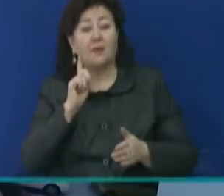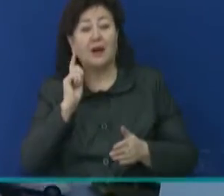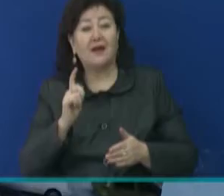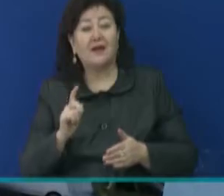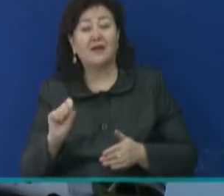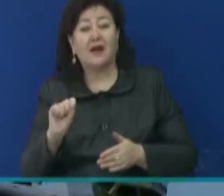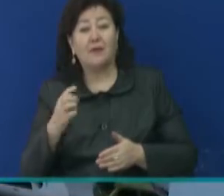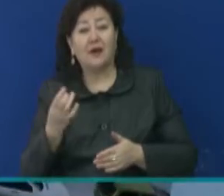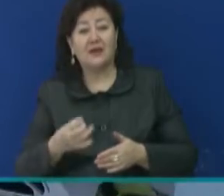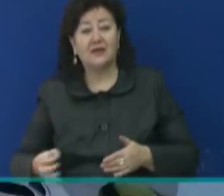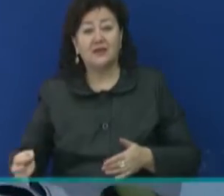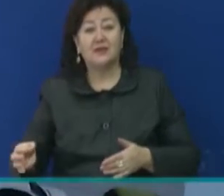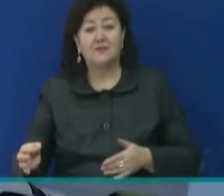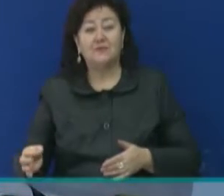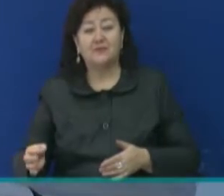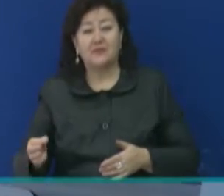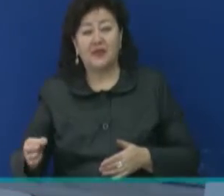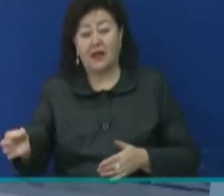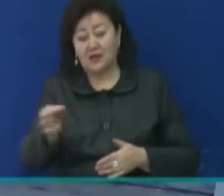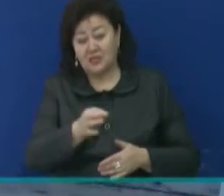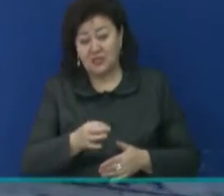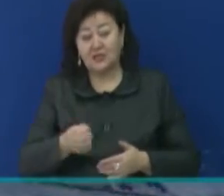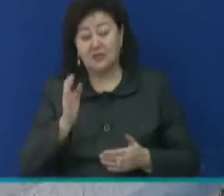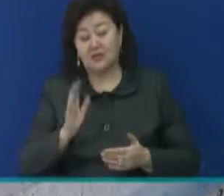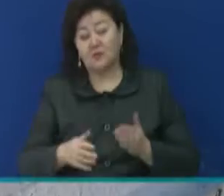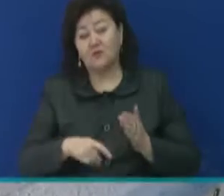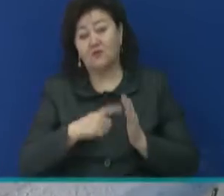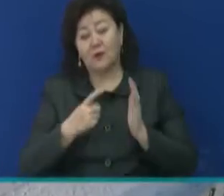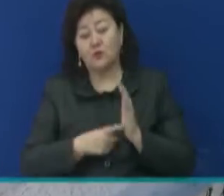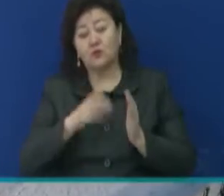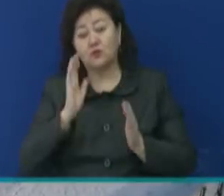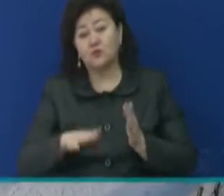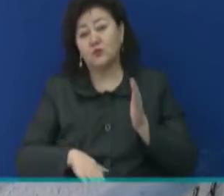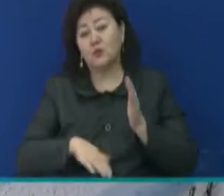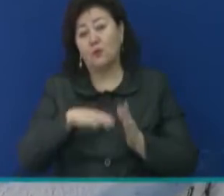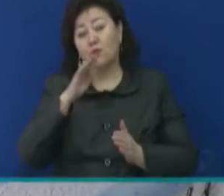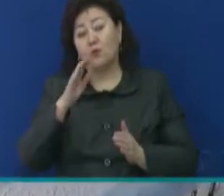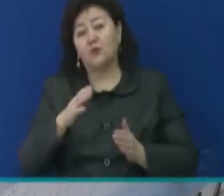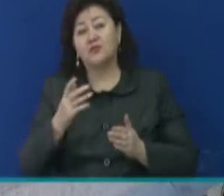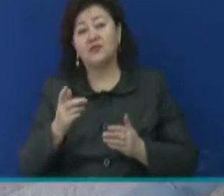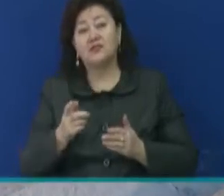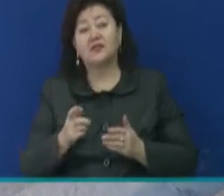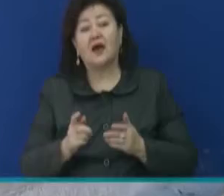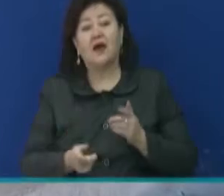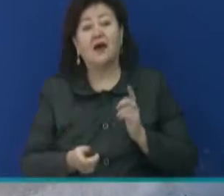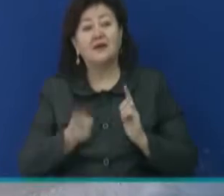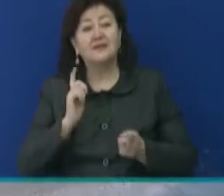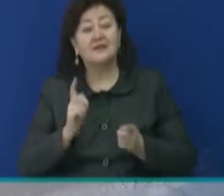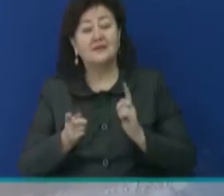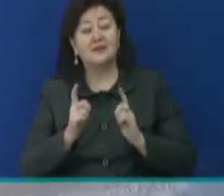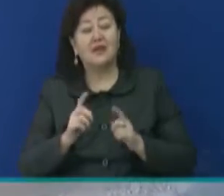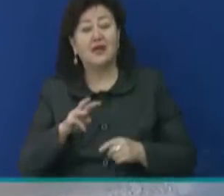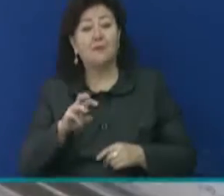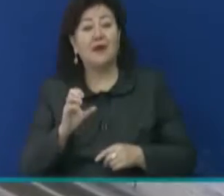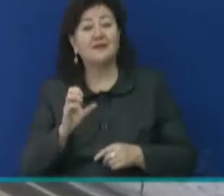необходимо поддержка Акимов области и городов этот вопрос будет поднят на предстоящей сессии городского маслихата сказала руководитель отдела